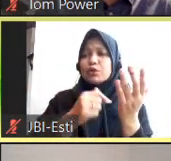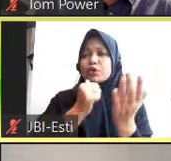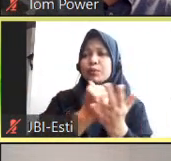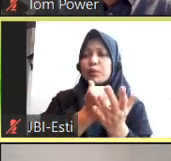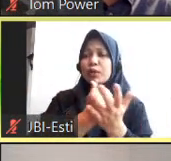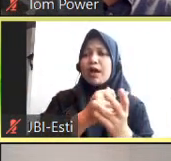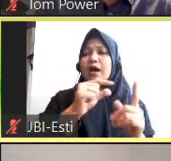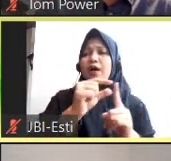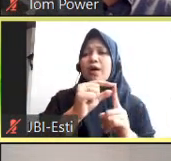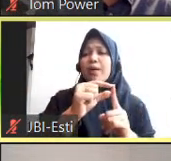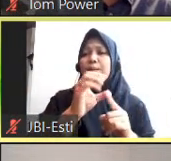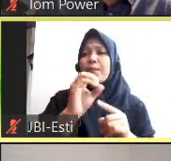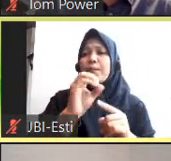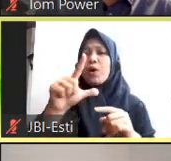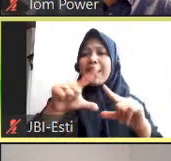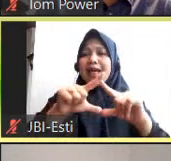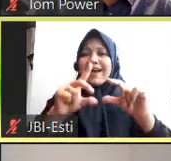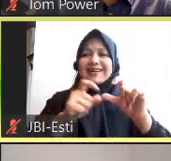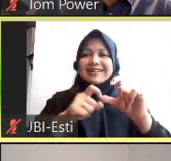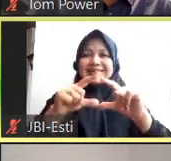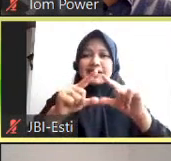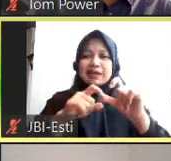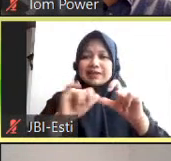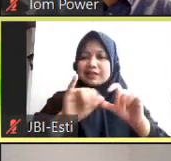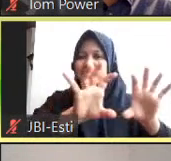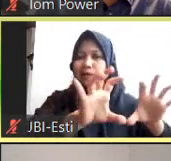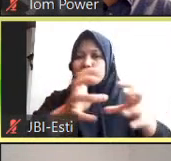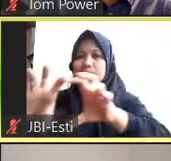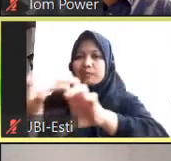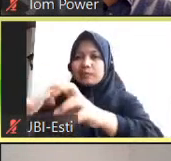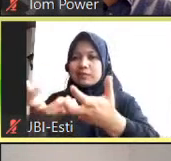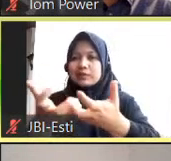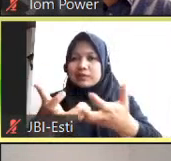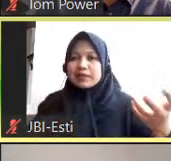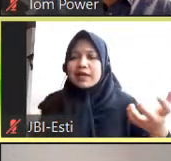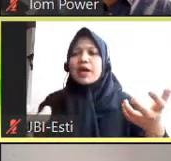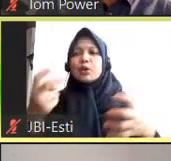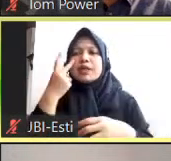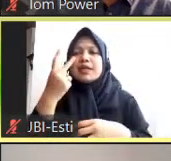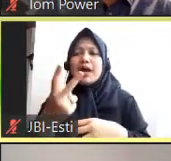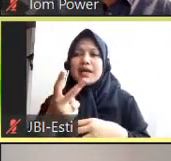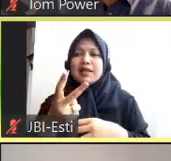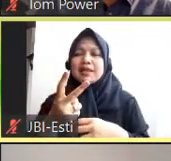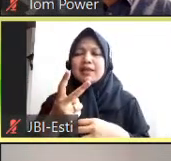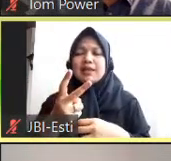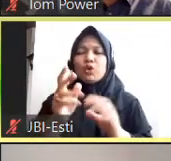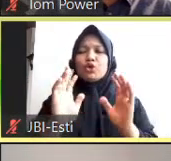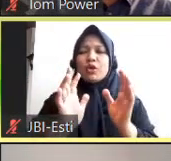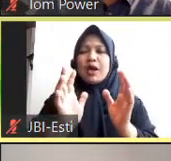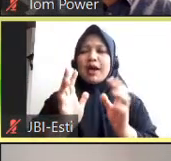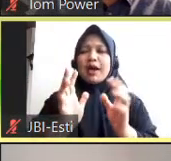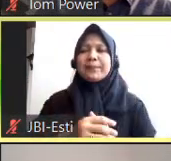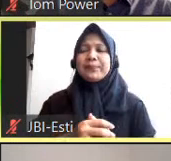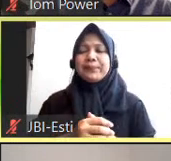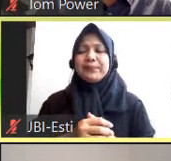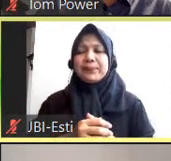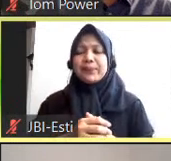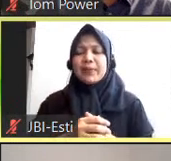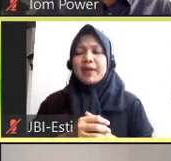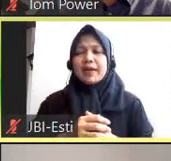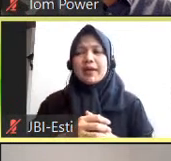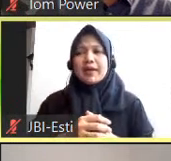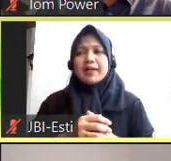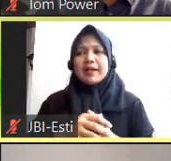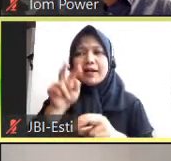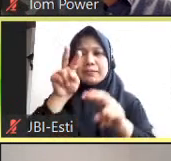yang mendukung dan yang menolak. Dan dari amatan yang di bulan, paling tidak